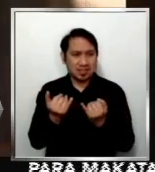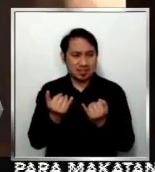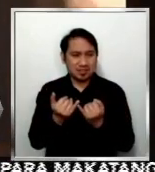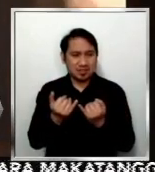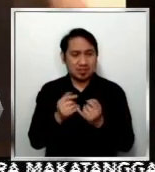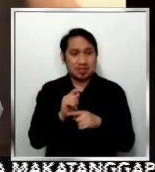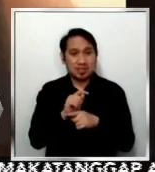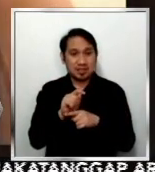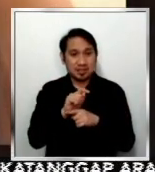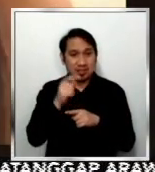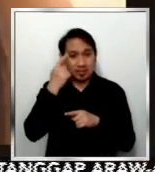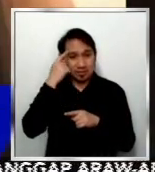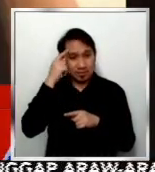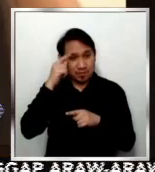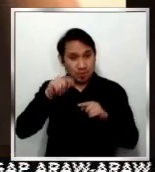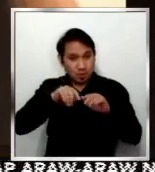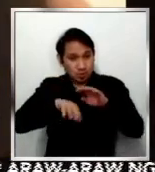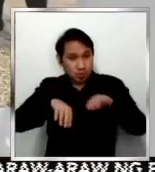rin biro